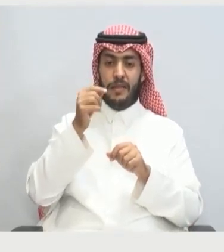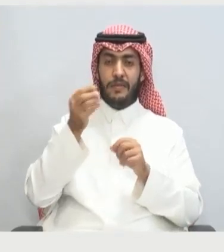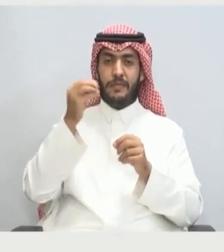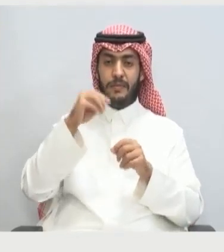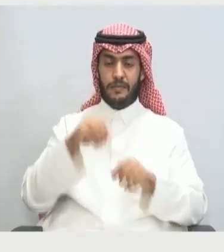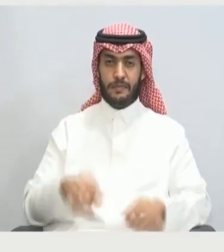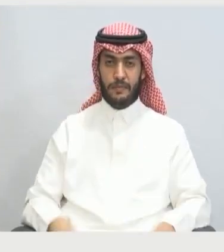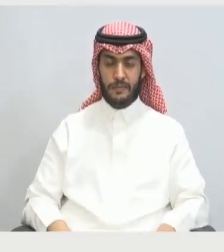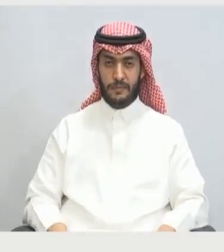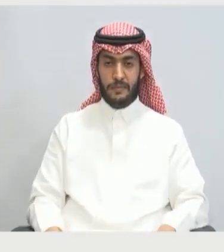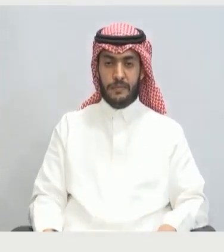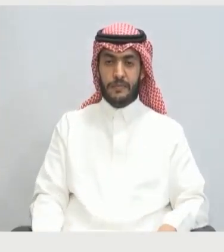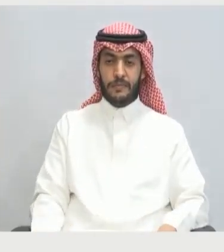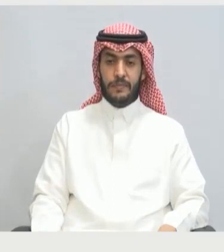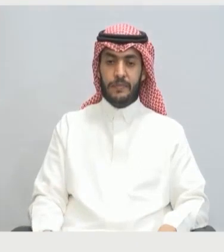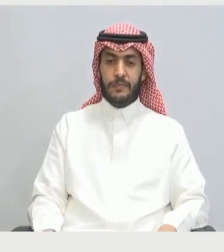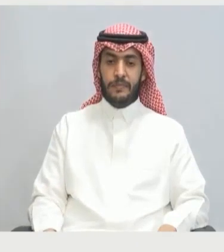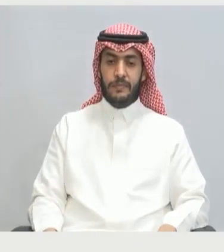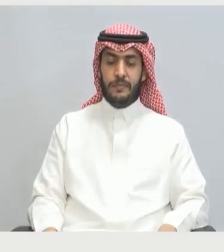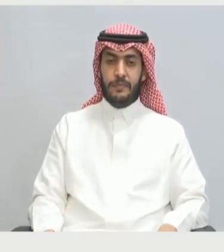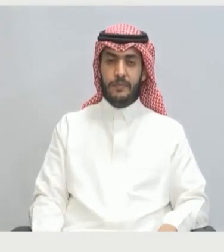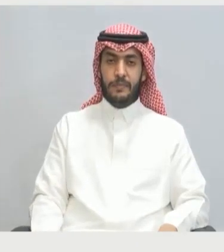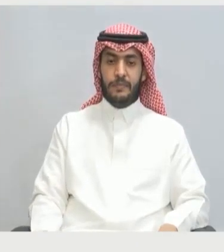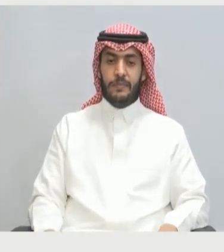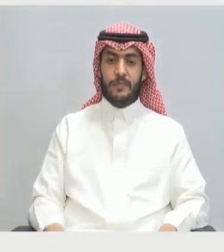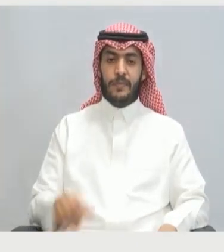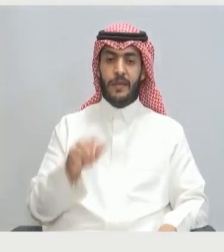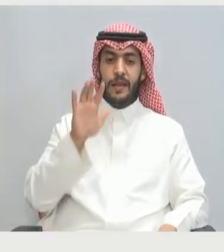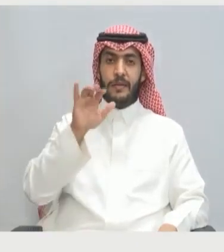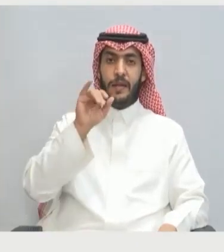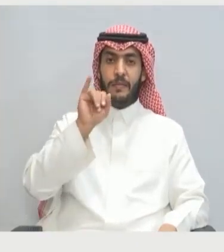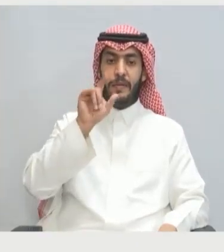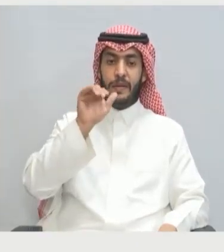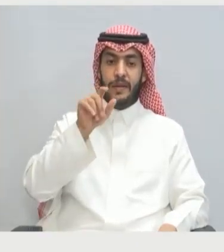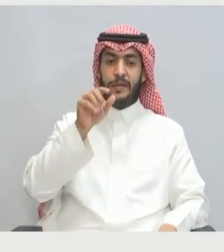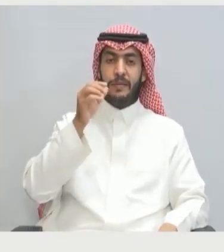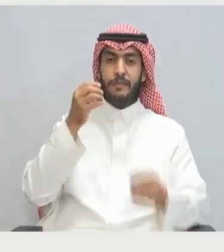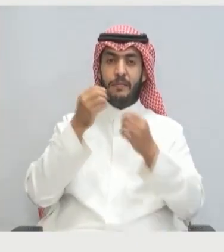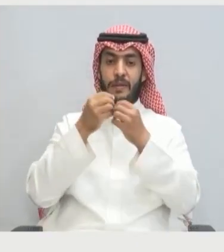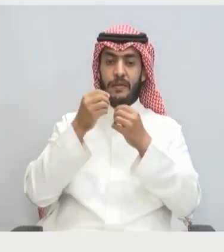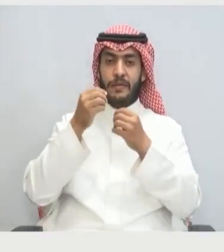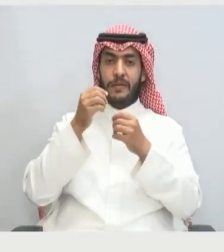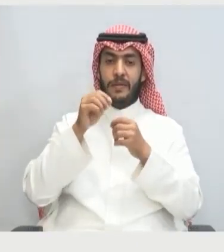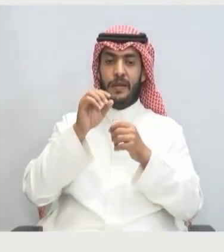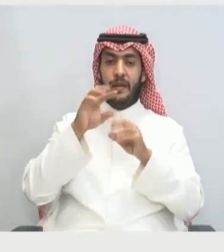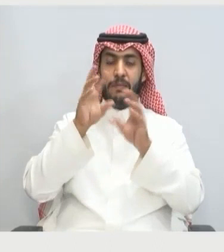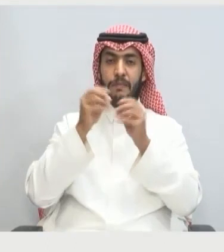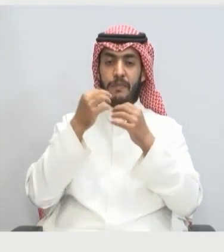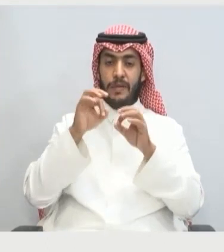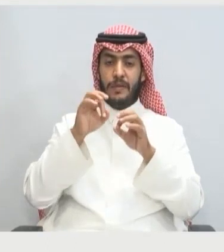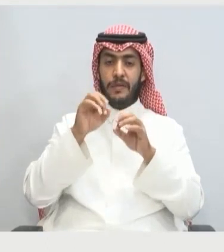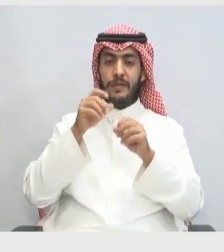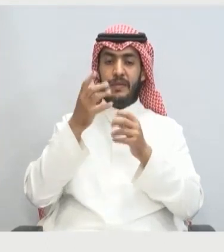التركيز 3 مولار لاحظ التركيز الان 5 ملي من حمض ال س ال وماء مقطر 5 ملي كذلك